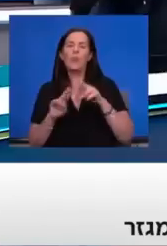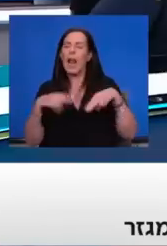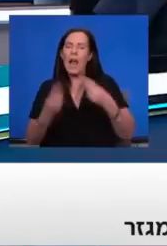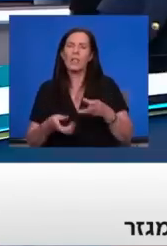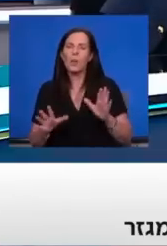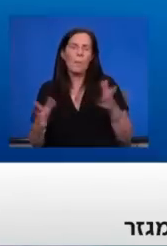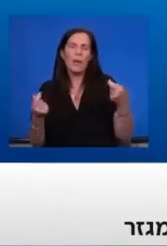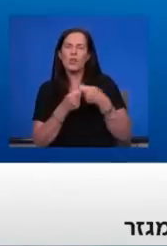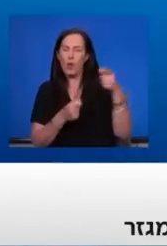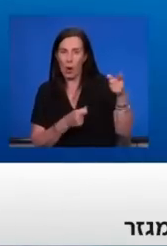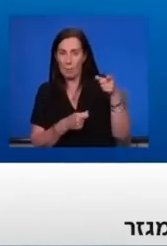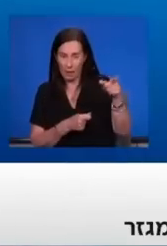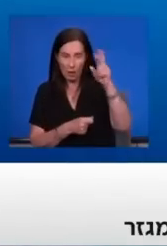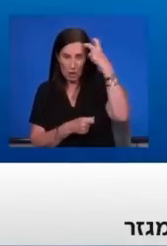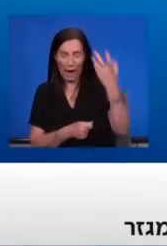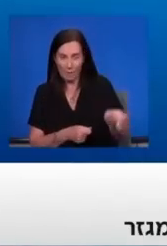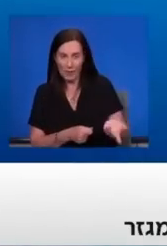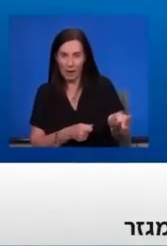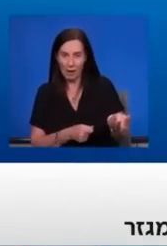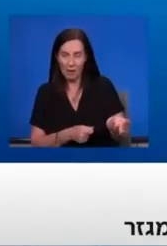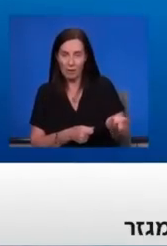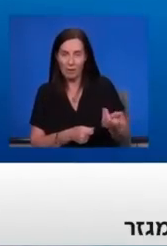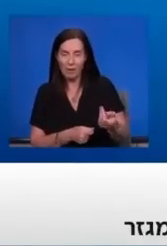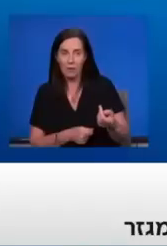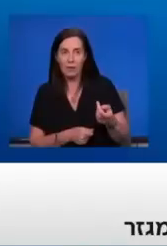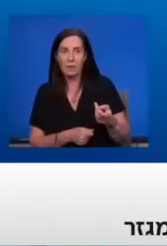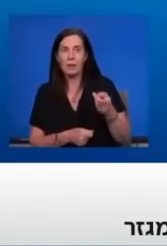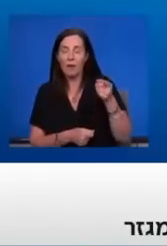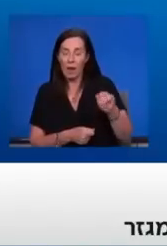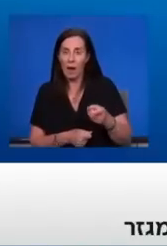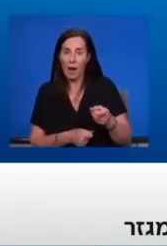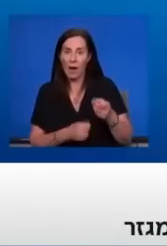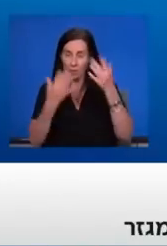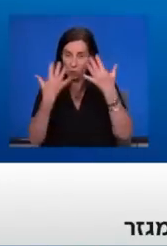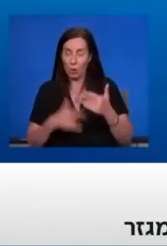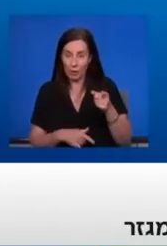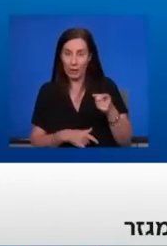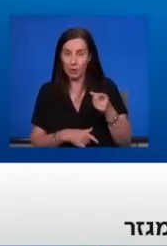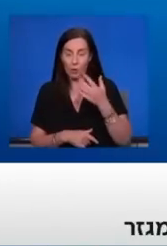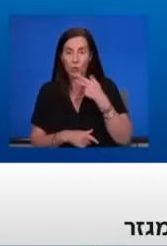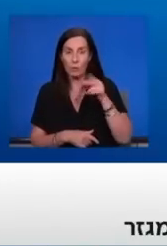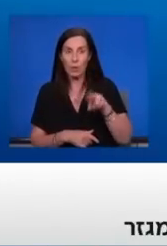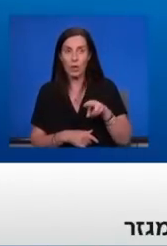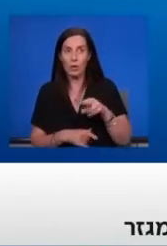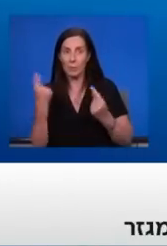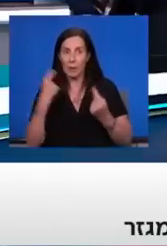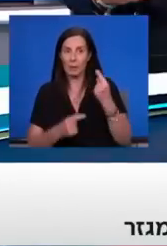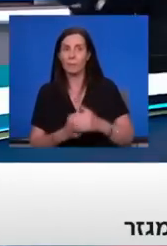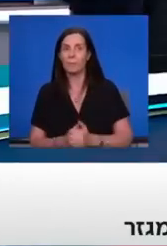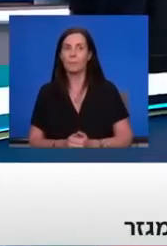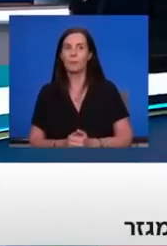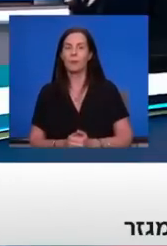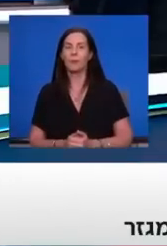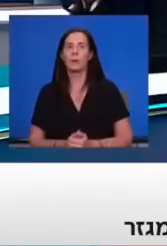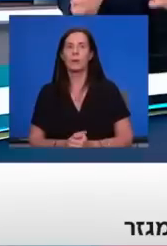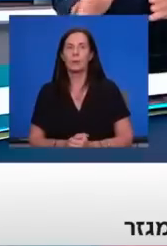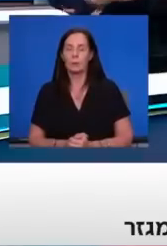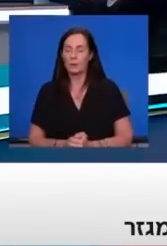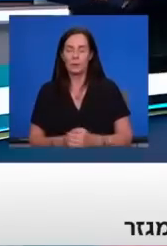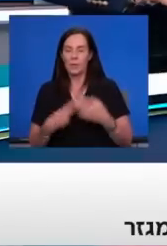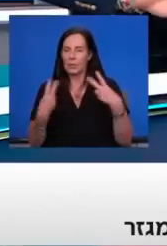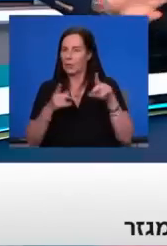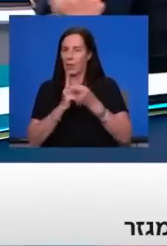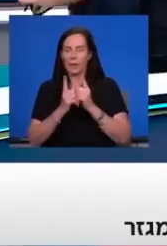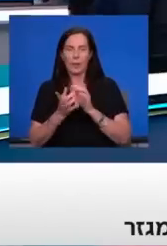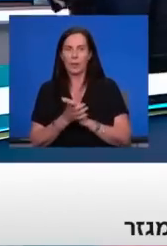היא קשורה? בגלל שהיא ערבייה? את סופרת נרצחים יהודים שיש מקרים כאלה? למה נרצחו בחברה האלה? ארגוני